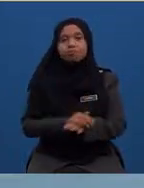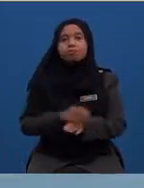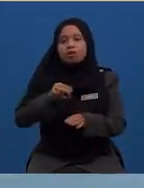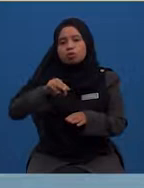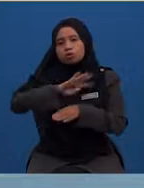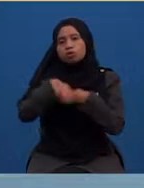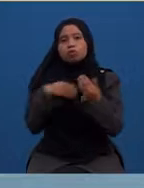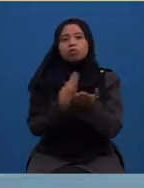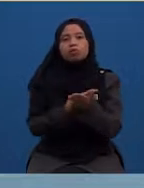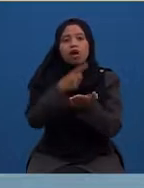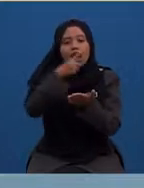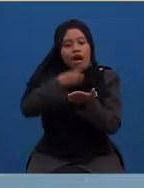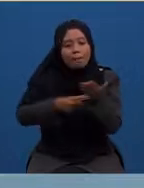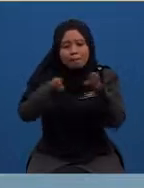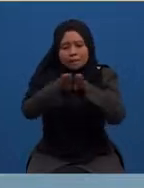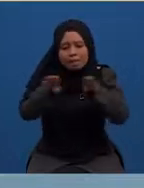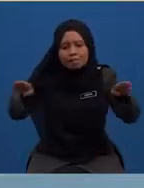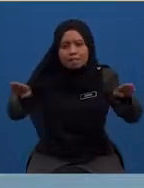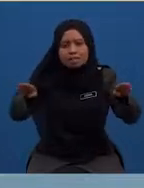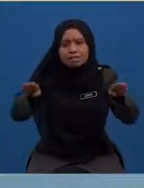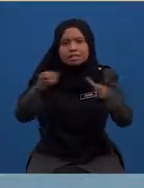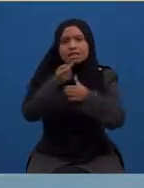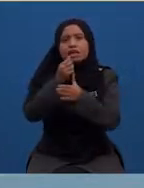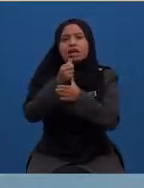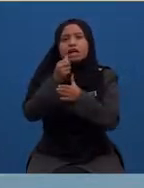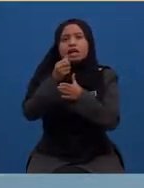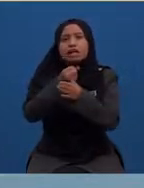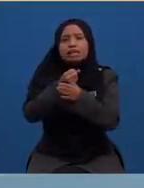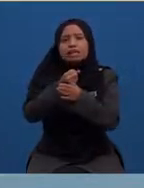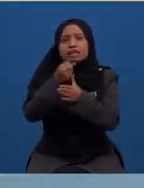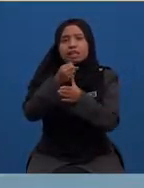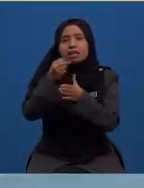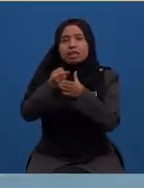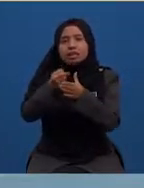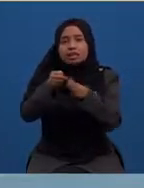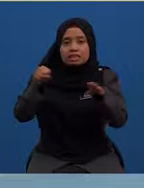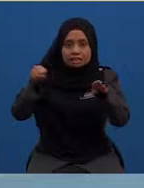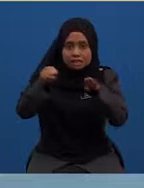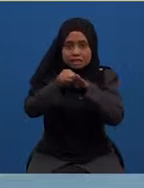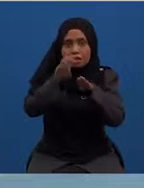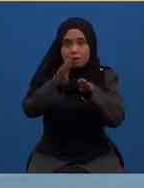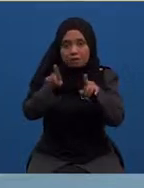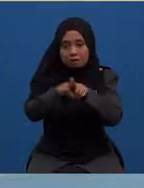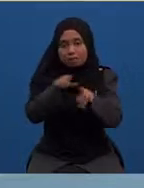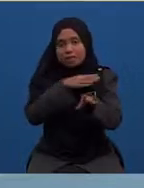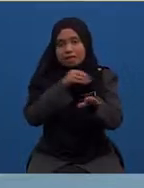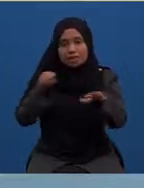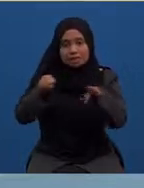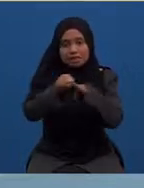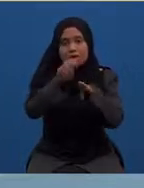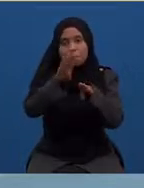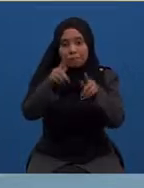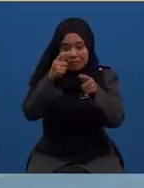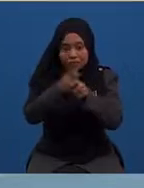semua, apakah perbezaan antara segi empat sama dan juga segi empat tepat ya? Boleh